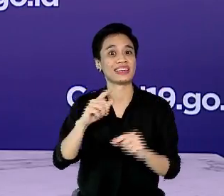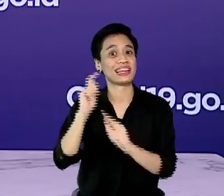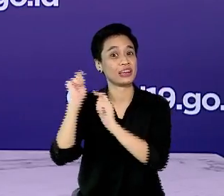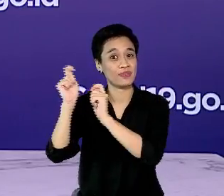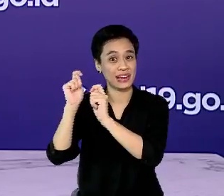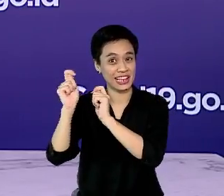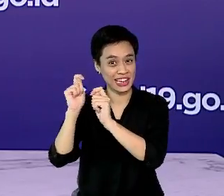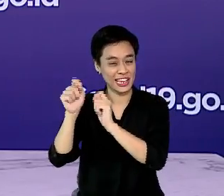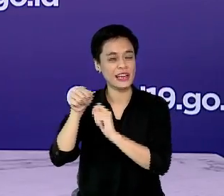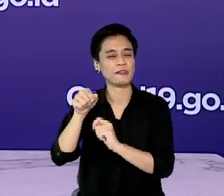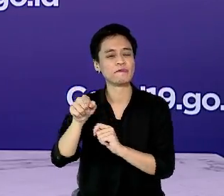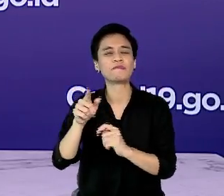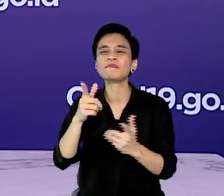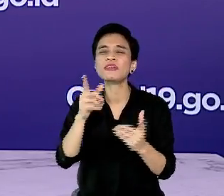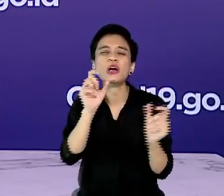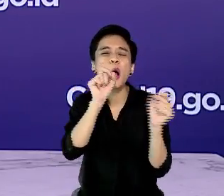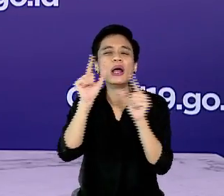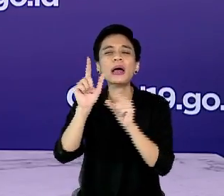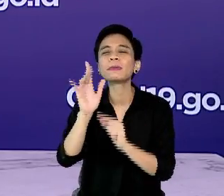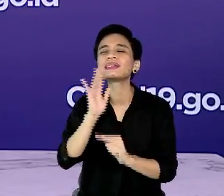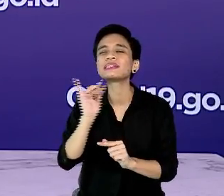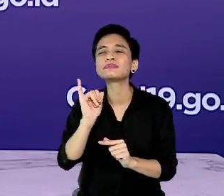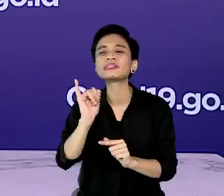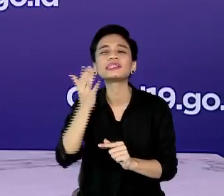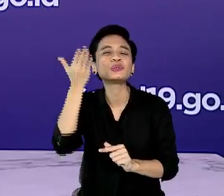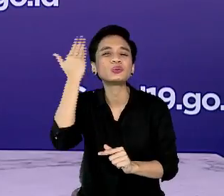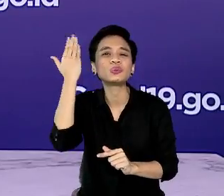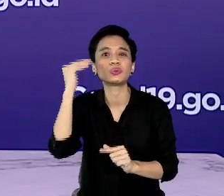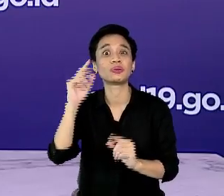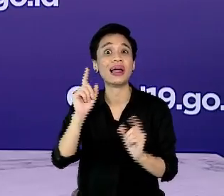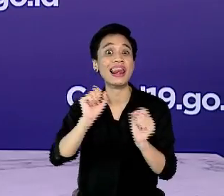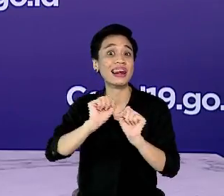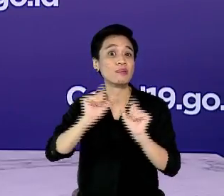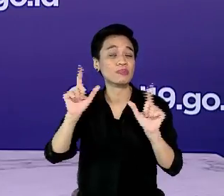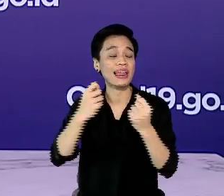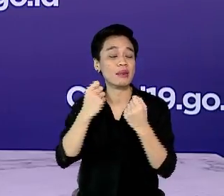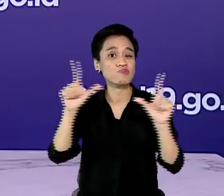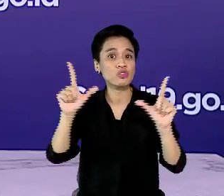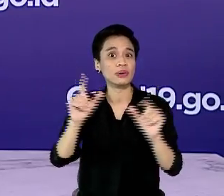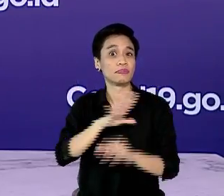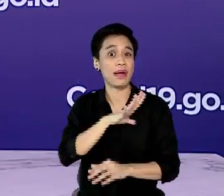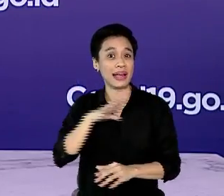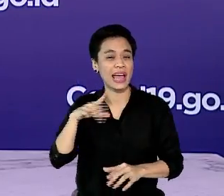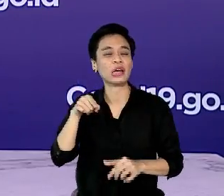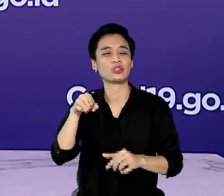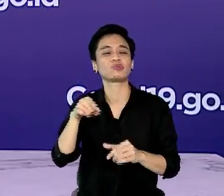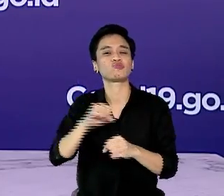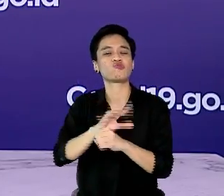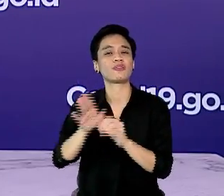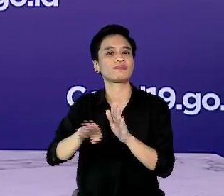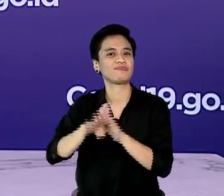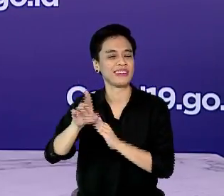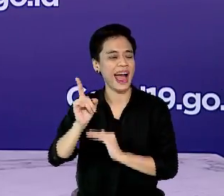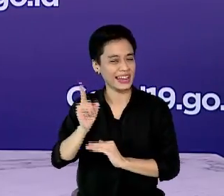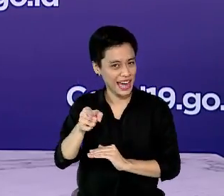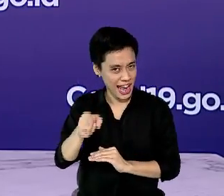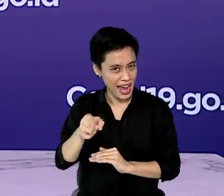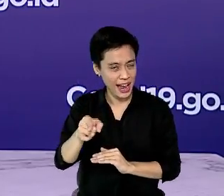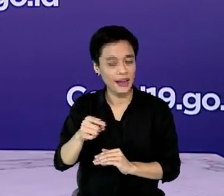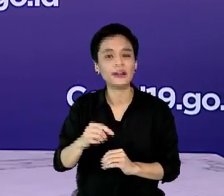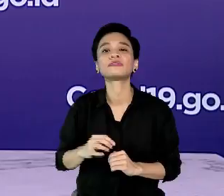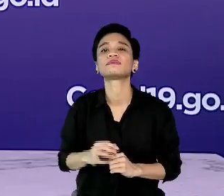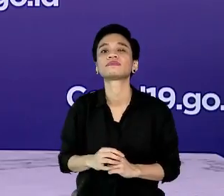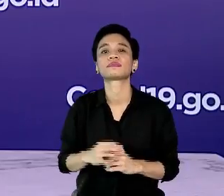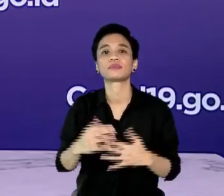dengan kejadian-kejadian seperti di tahun lalu pada saat libur panjang. Perlu diketahui bahwa pada saat